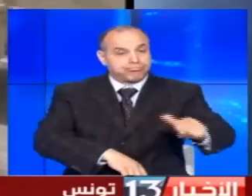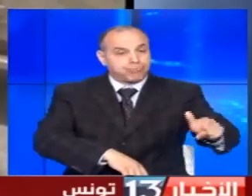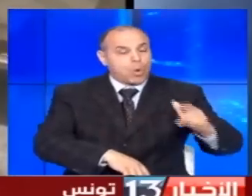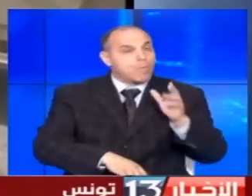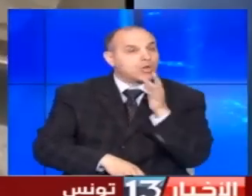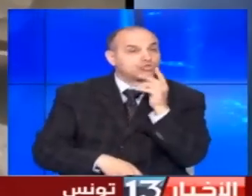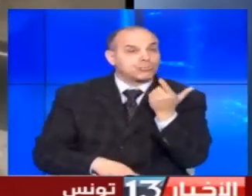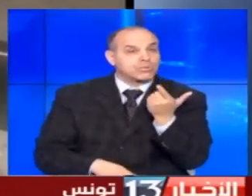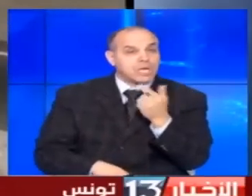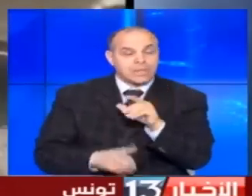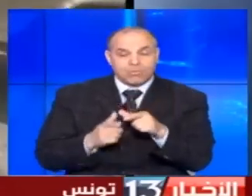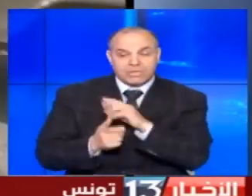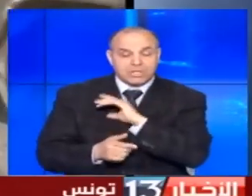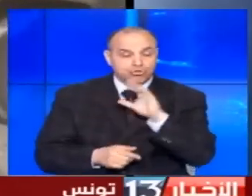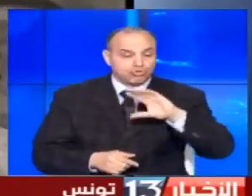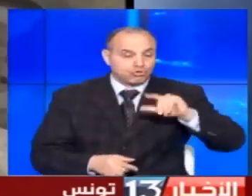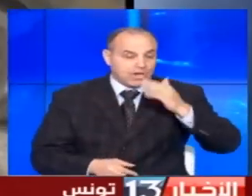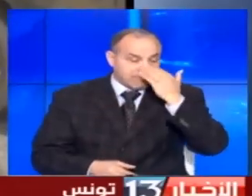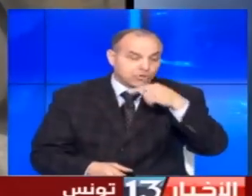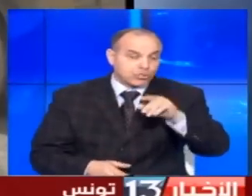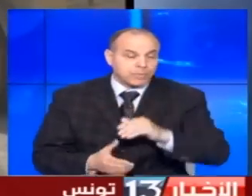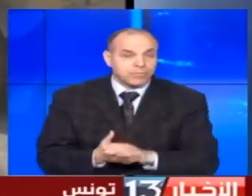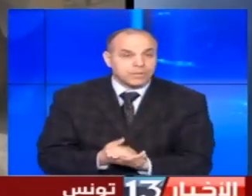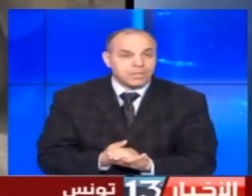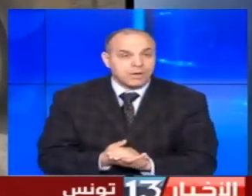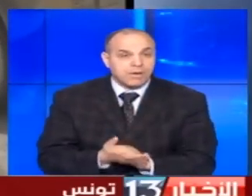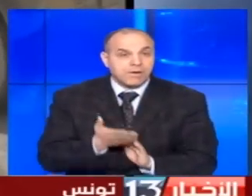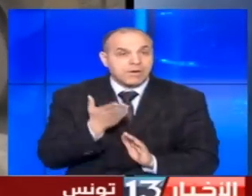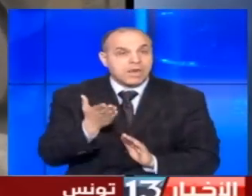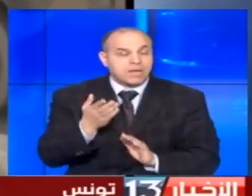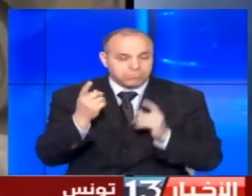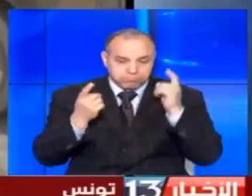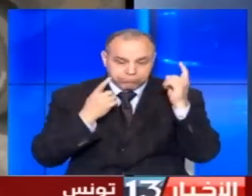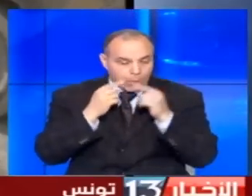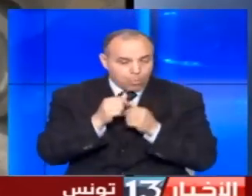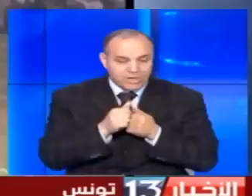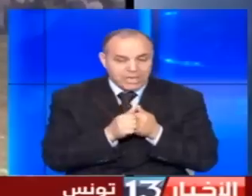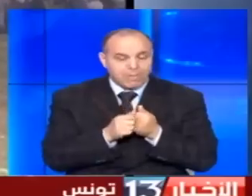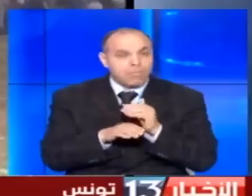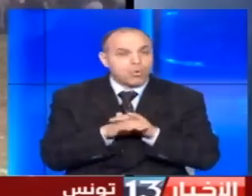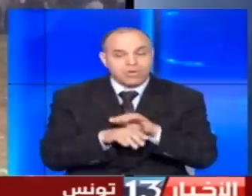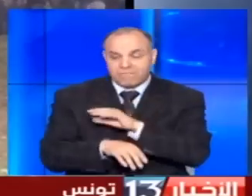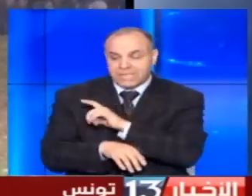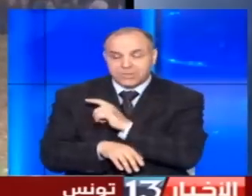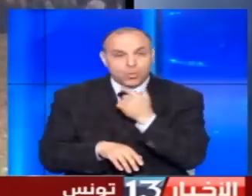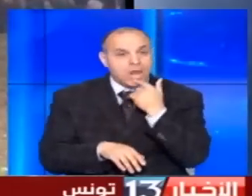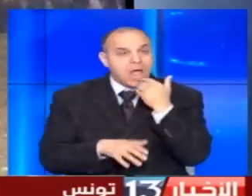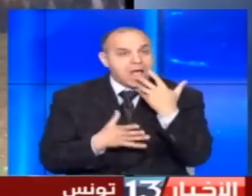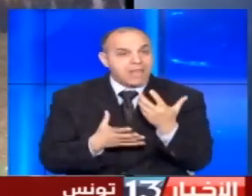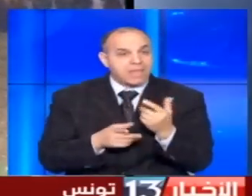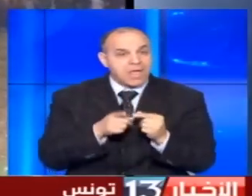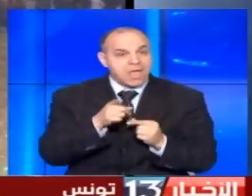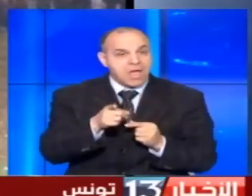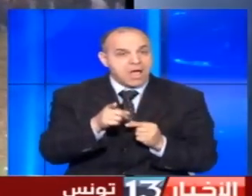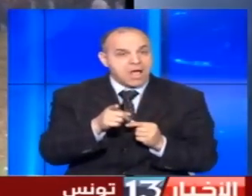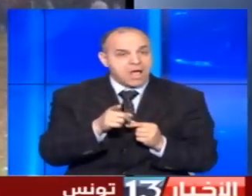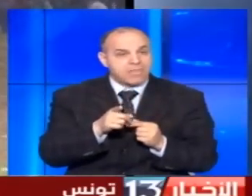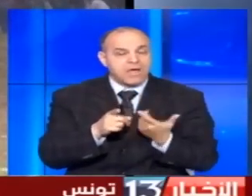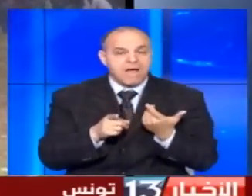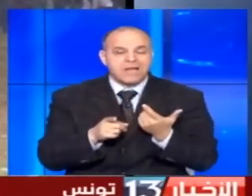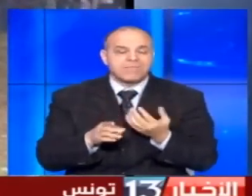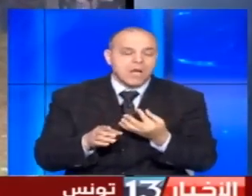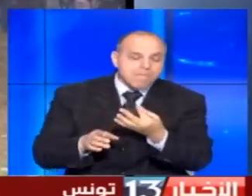كامله في شهر فيفري الجاري وفي قراءه للمتابعين للشان الفلسطيني فان ما وصف القرصنه